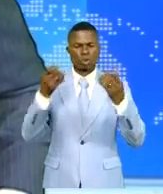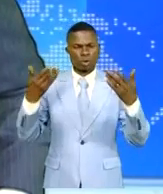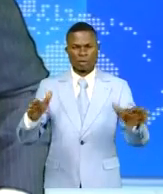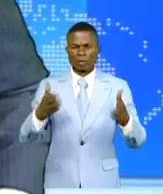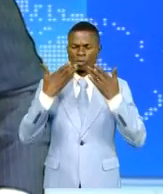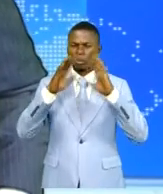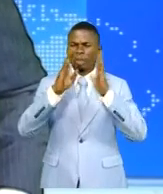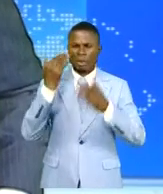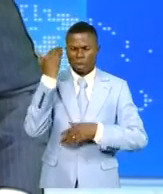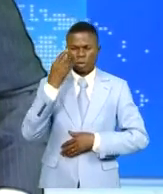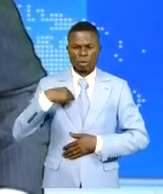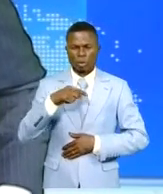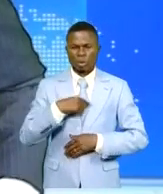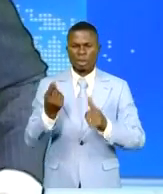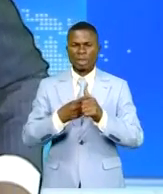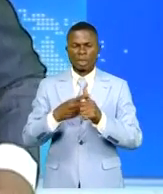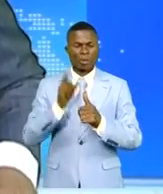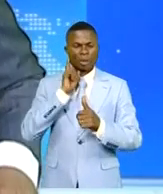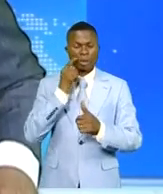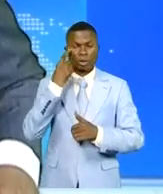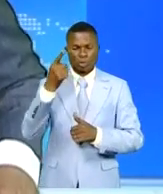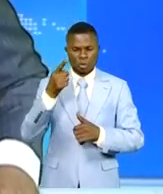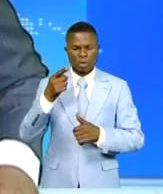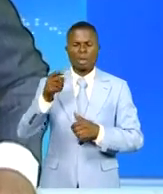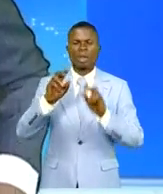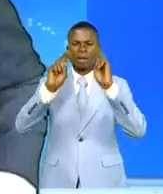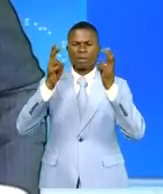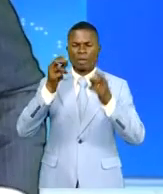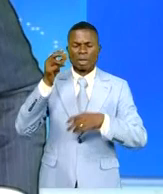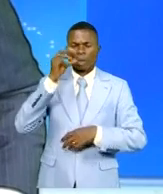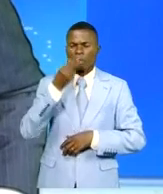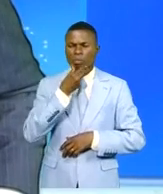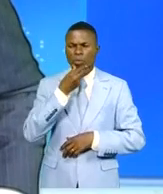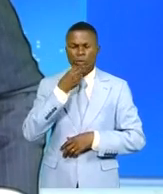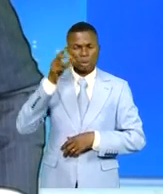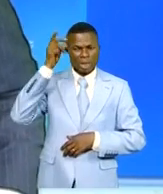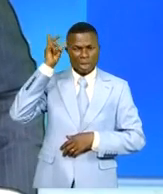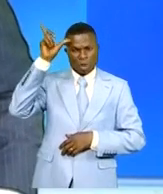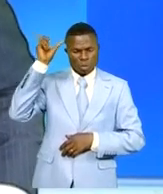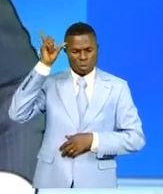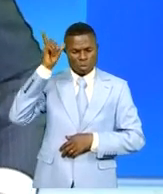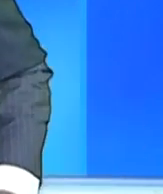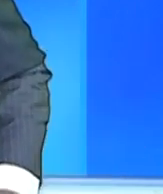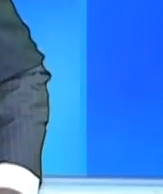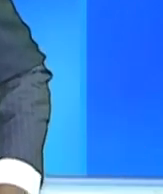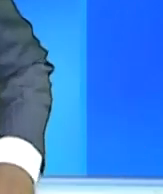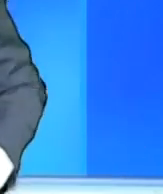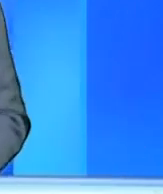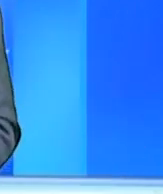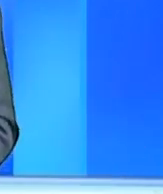suivi, plus particulièrement ceux-là qui nous ont suivis depuis la ville de Mbujimaï dans le Kassaï oriental. Bonsoir chez vous.